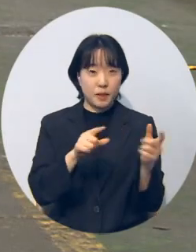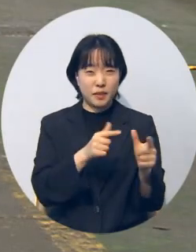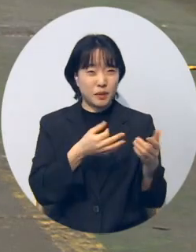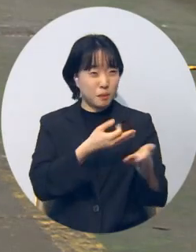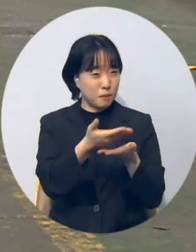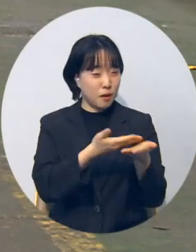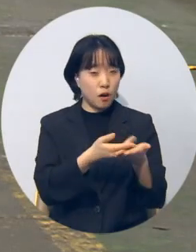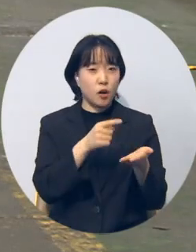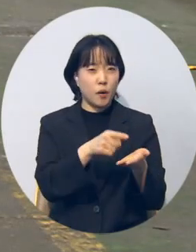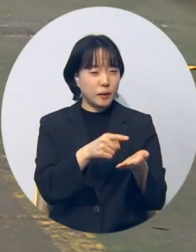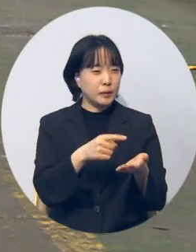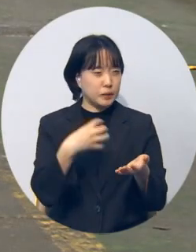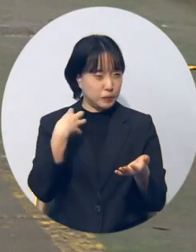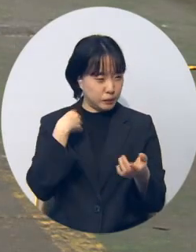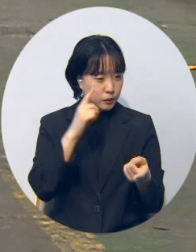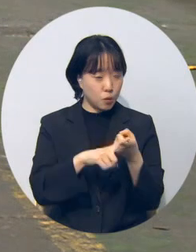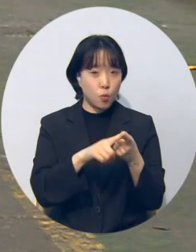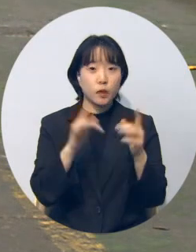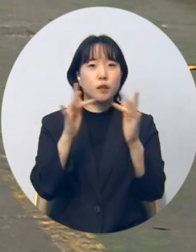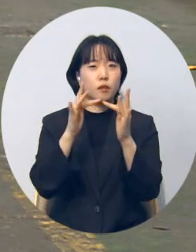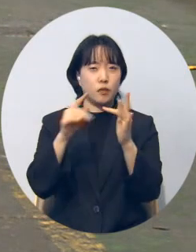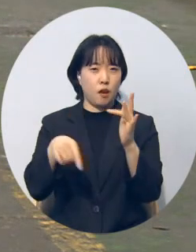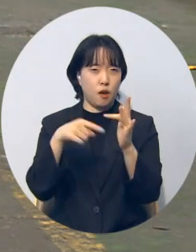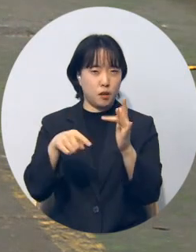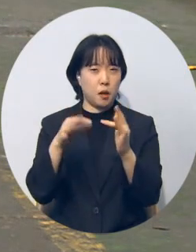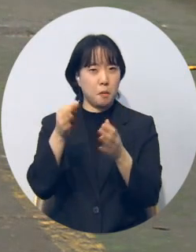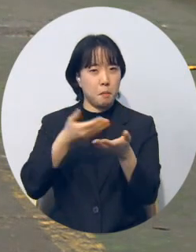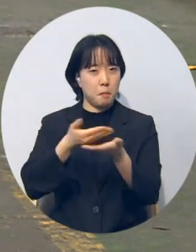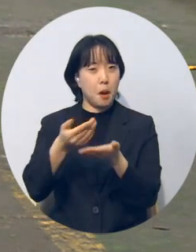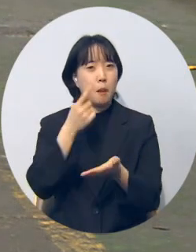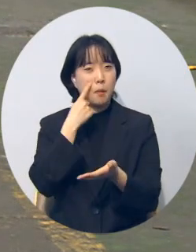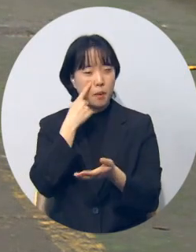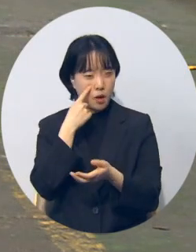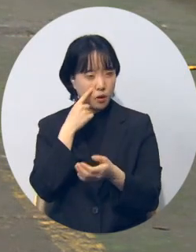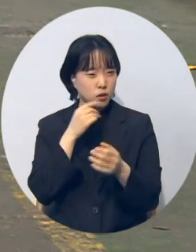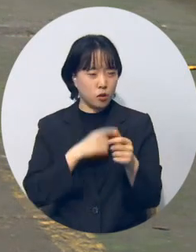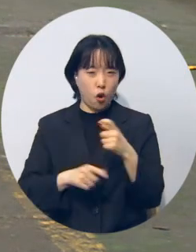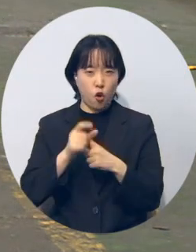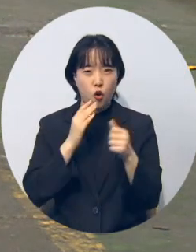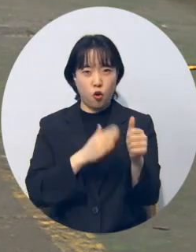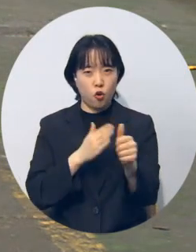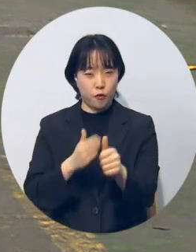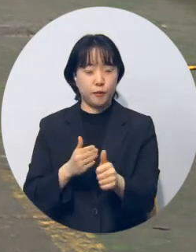본연의 역할인 산지농산물 수집과 원활한 도매 유통을 비롯해 온라인